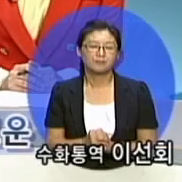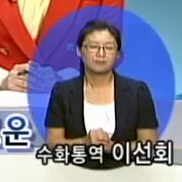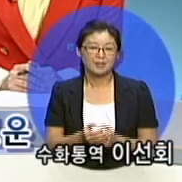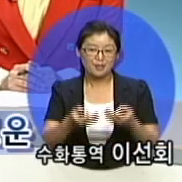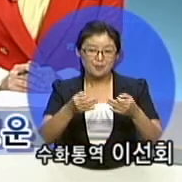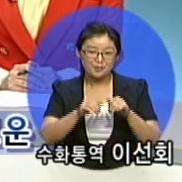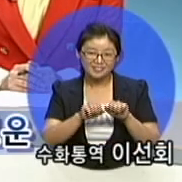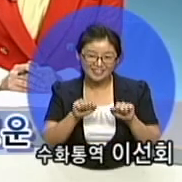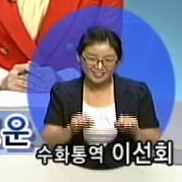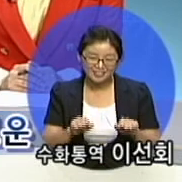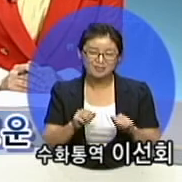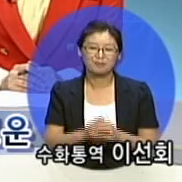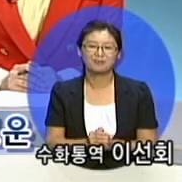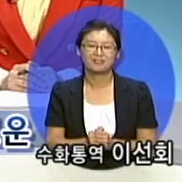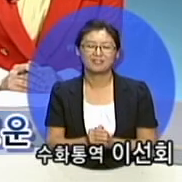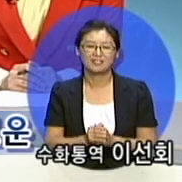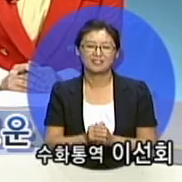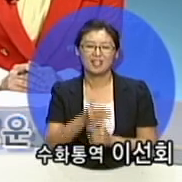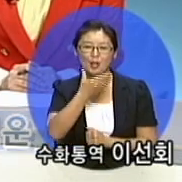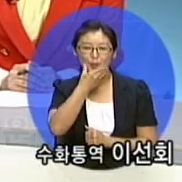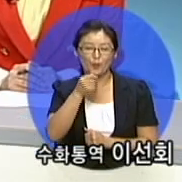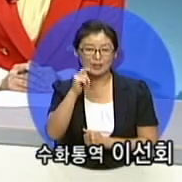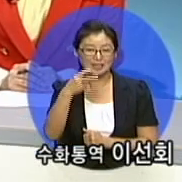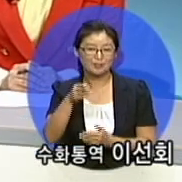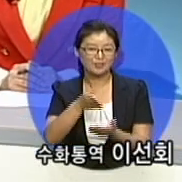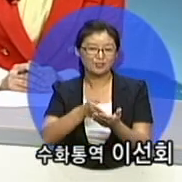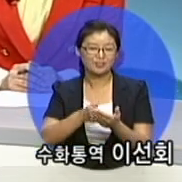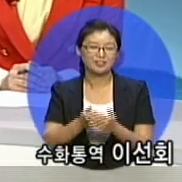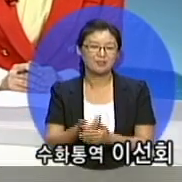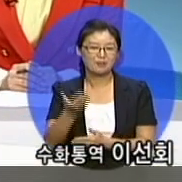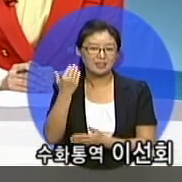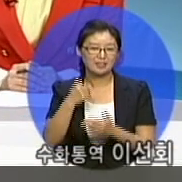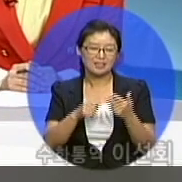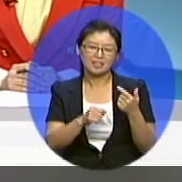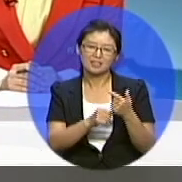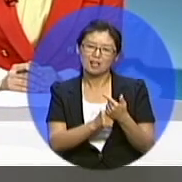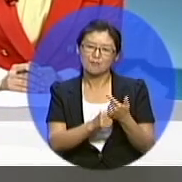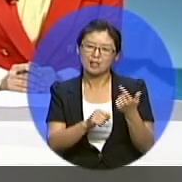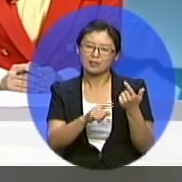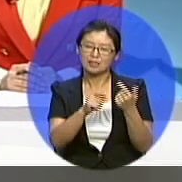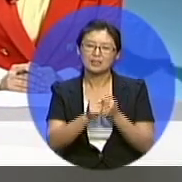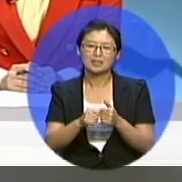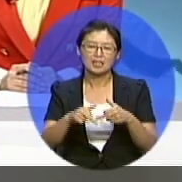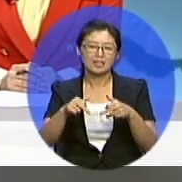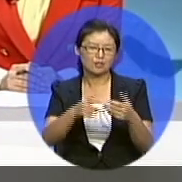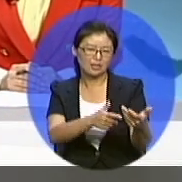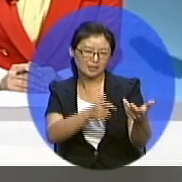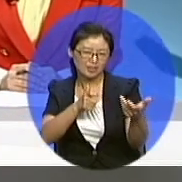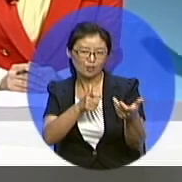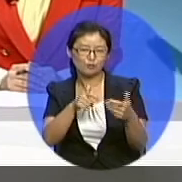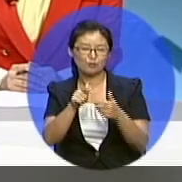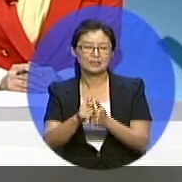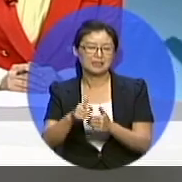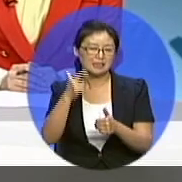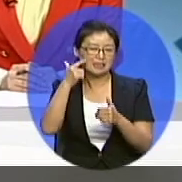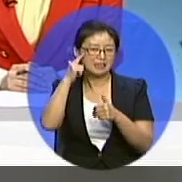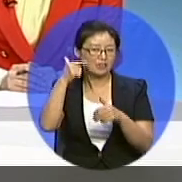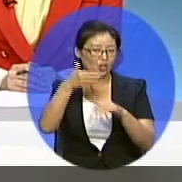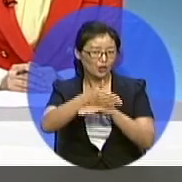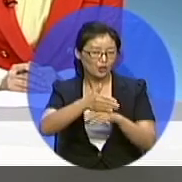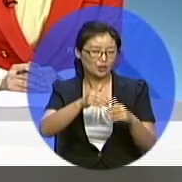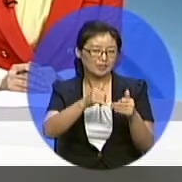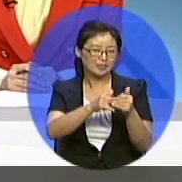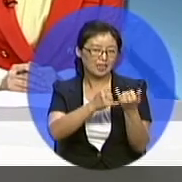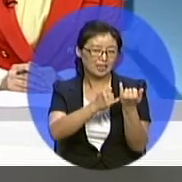시청자 여러분 안녕하십니까? 복지TV 뉴스입니다. 지난해 한 사냥꾼이 지적장애 여성과 미성년인 그의 딸을